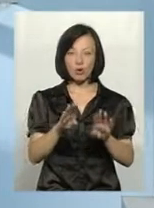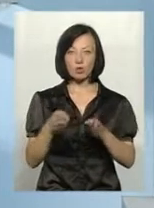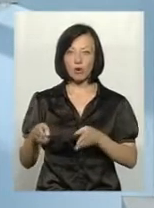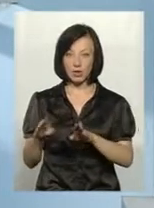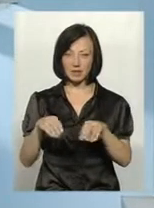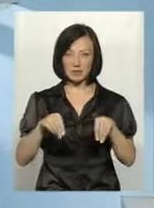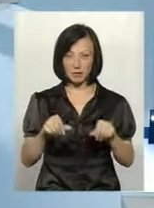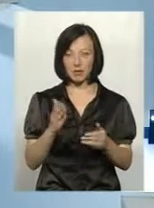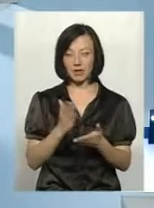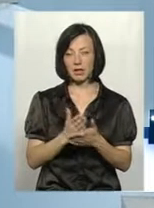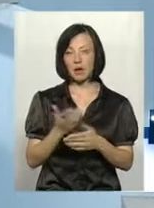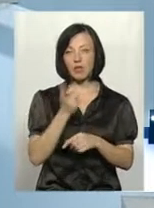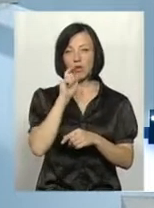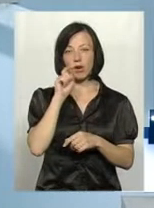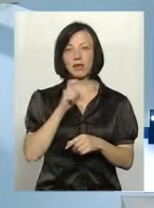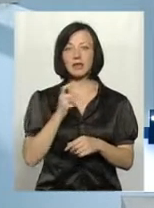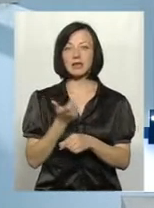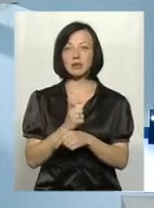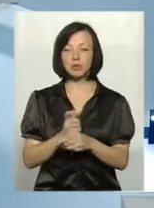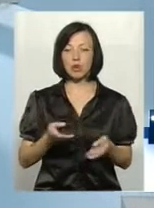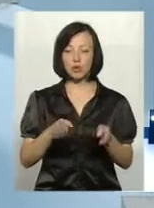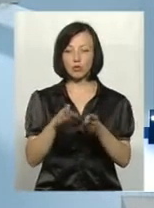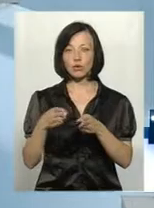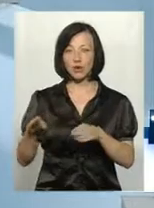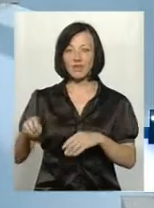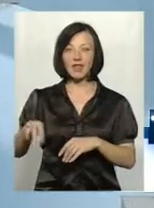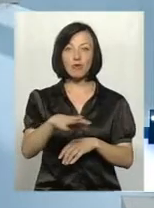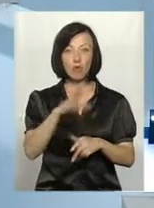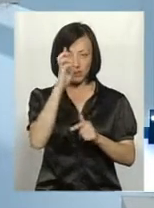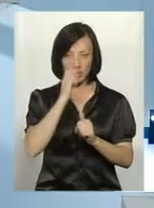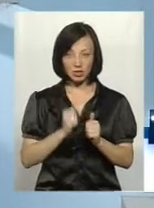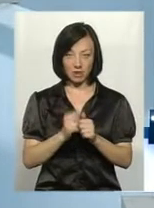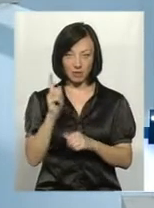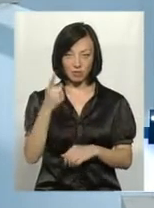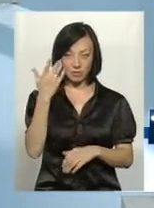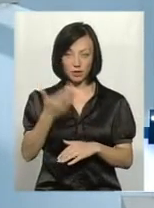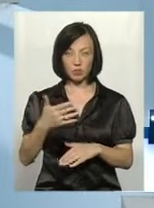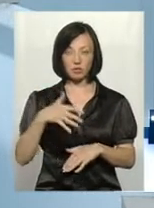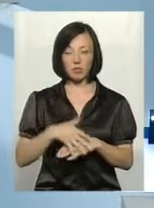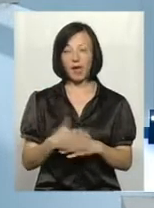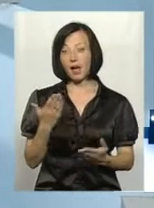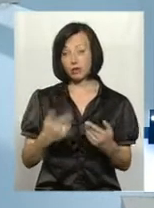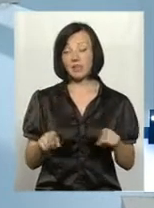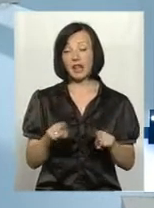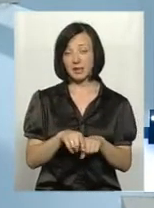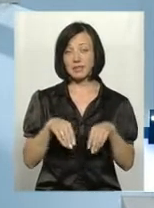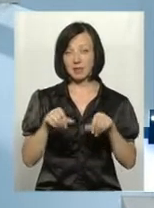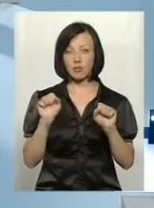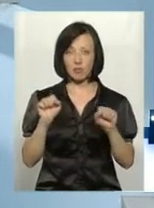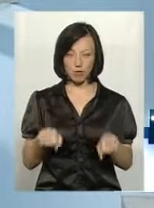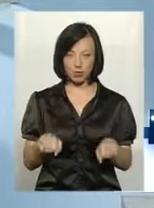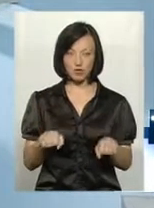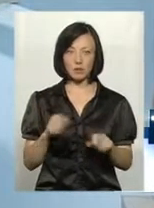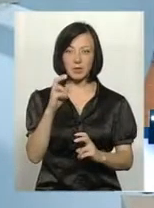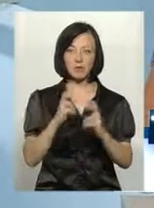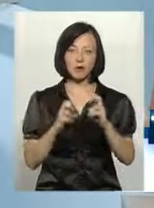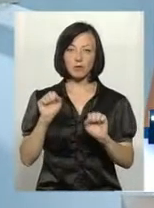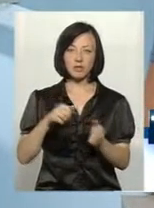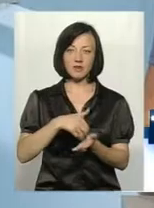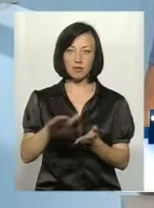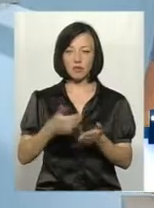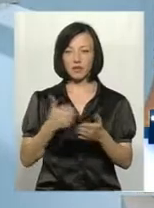речі, Україна найбільш розорена в Європі держава, щоб ви розуміли. Тому, якщо ми говоримо про такі землі, можна, підприємство може відмовитися